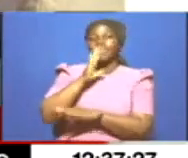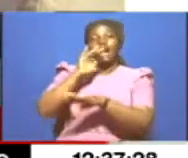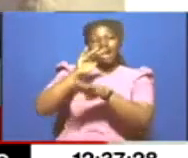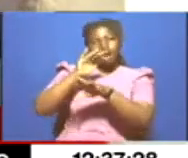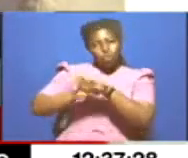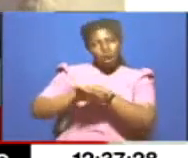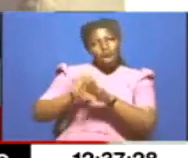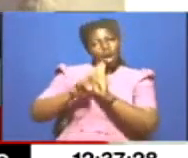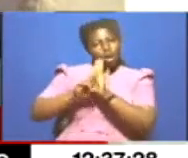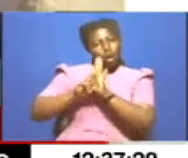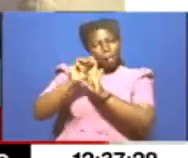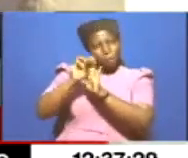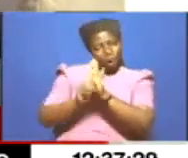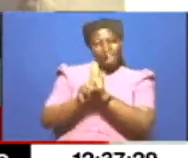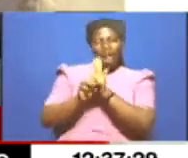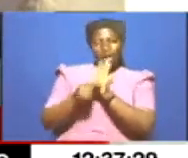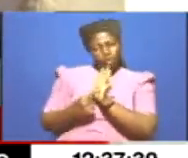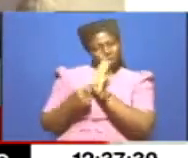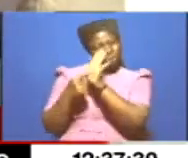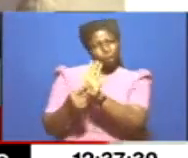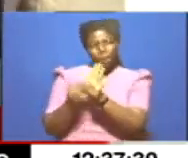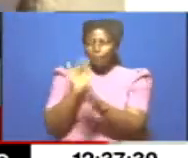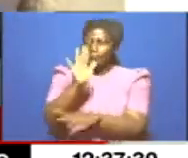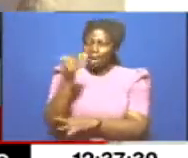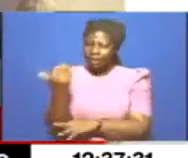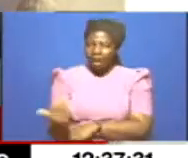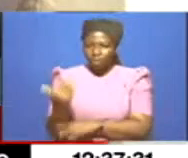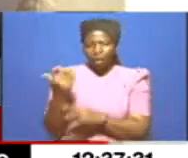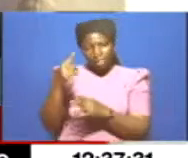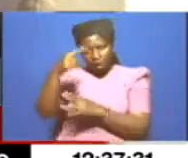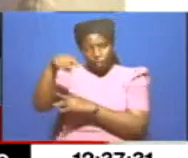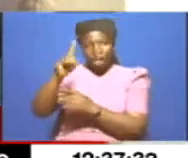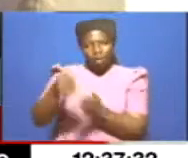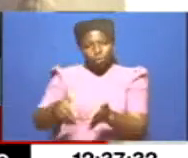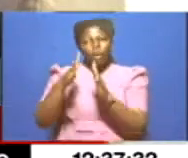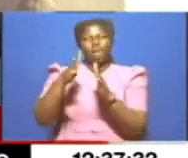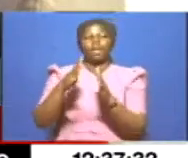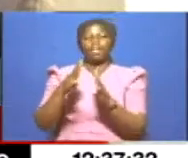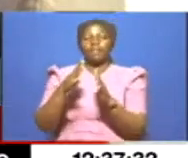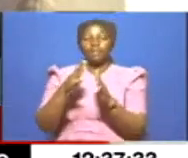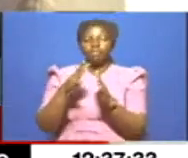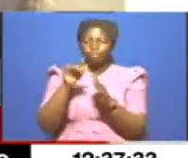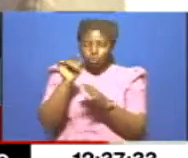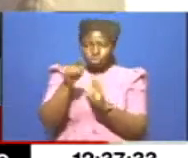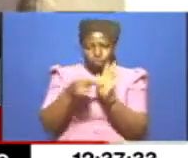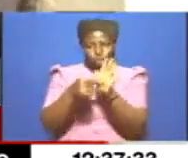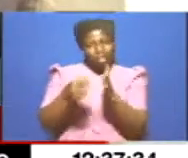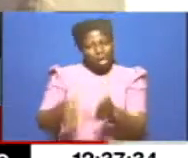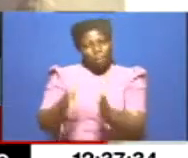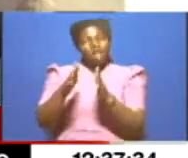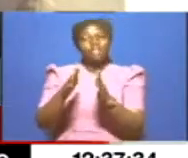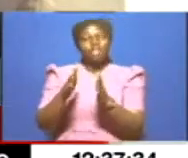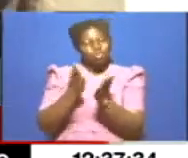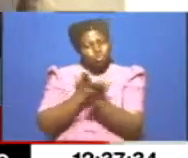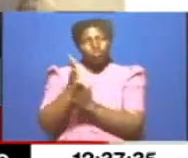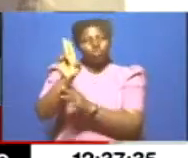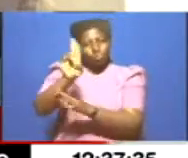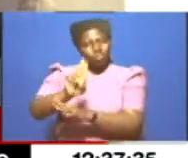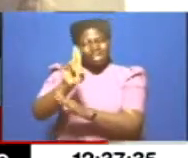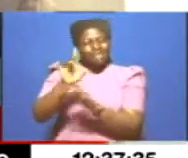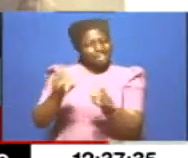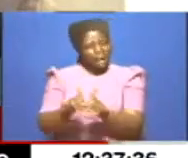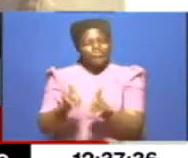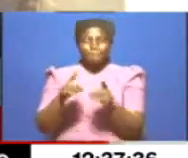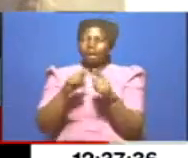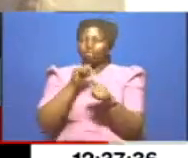Yani umuonyeshe mtoto wako njia kwa kuitembea ile njia. You show the way by walking the way. Si